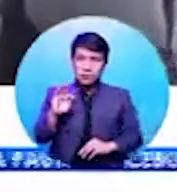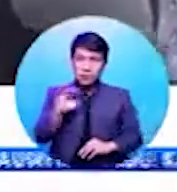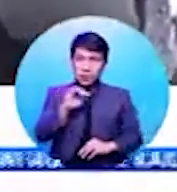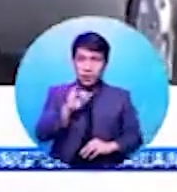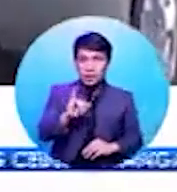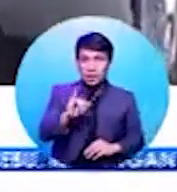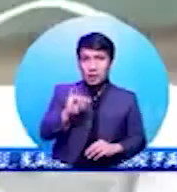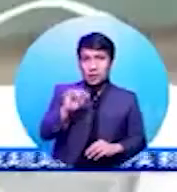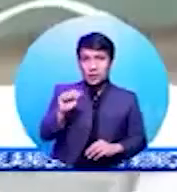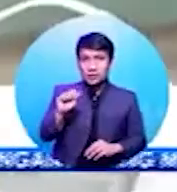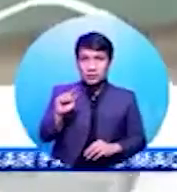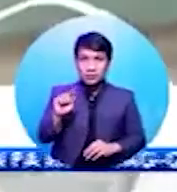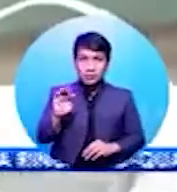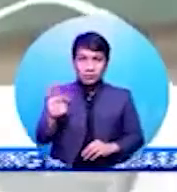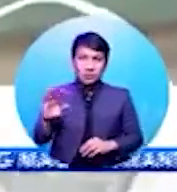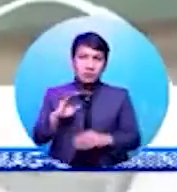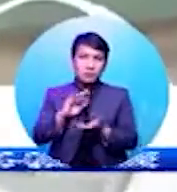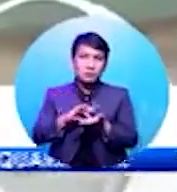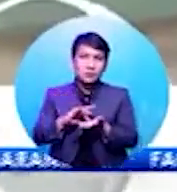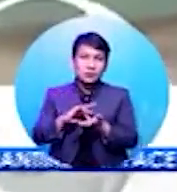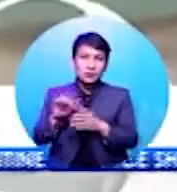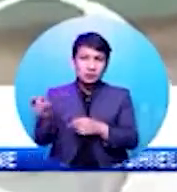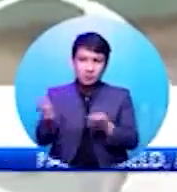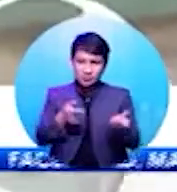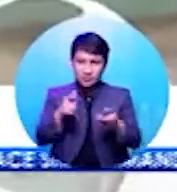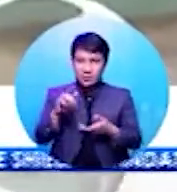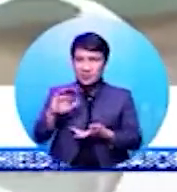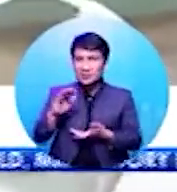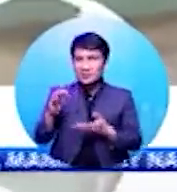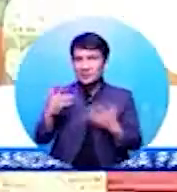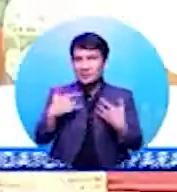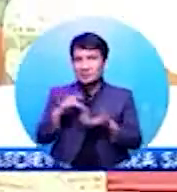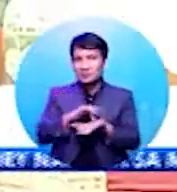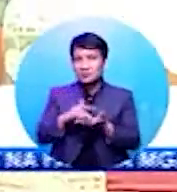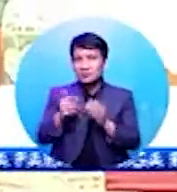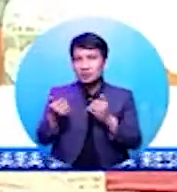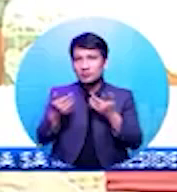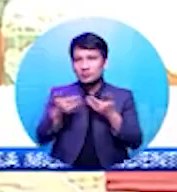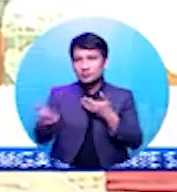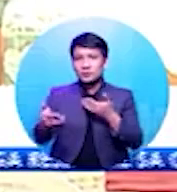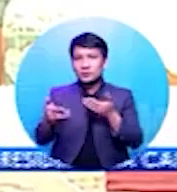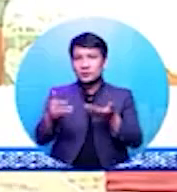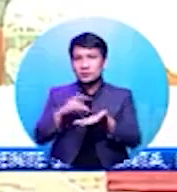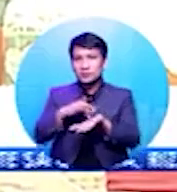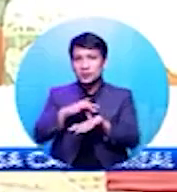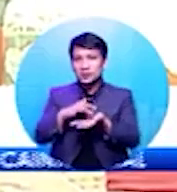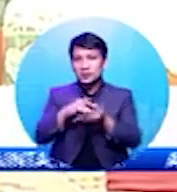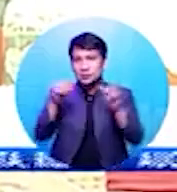Dapat daw mga nasa medical field ang ipapalit sa kanila. Medical approach daw kasi dapat ang